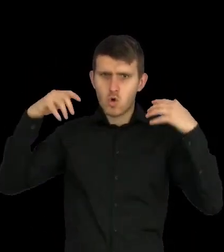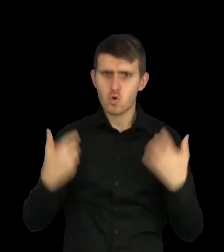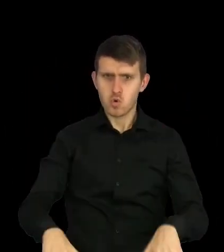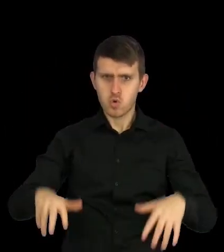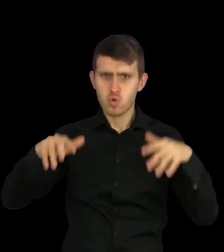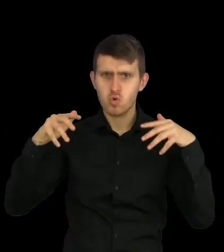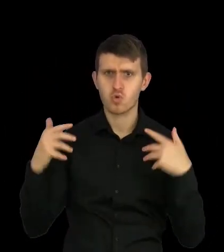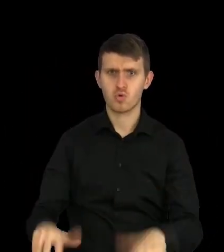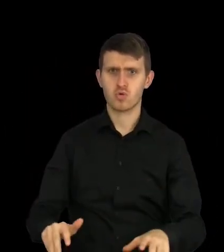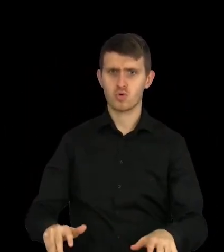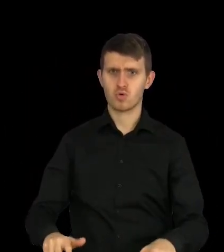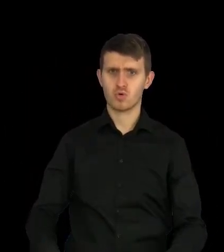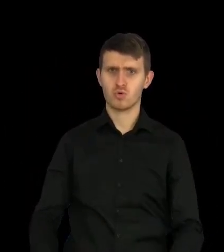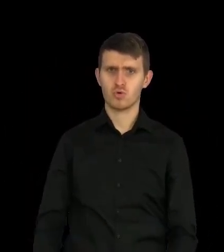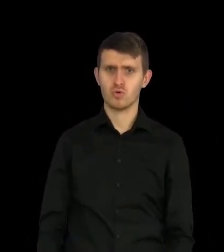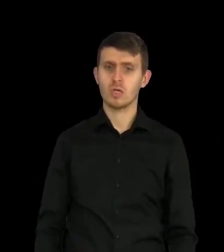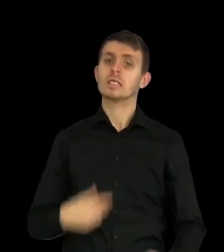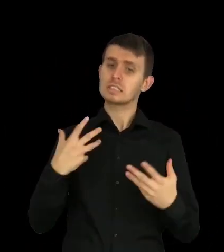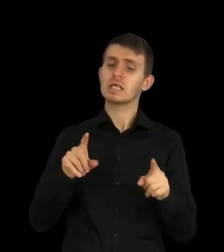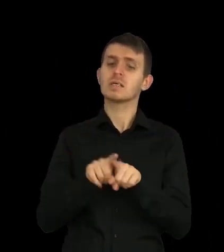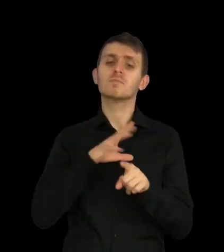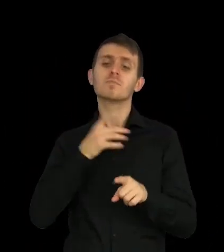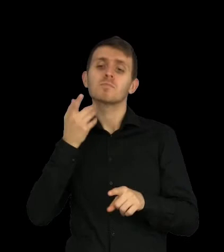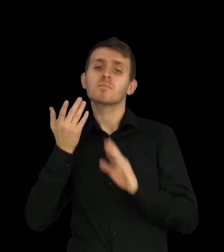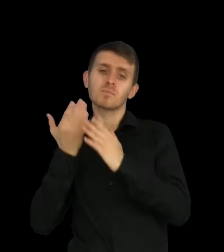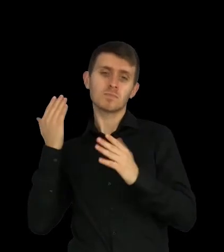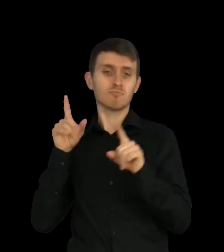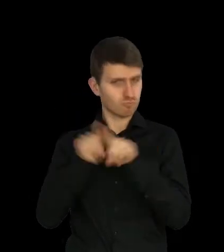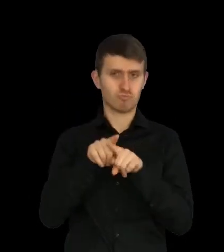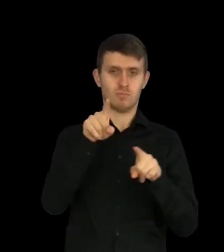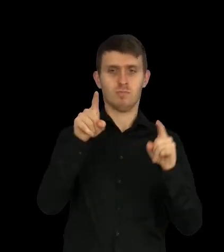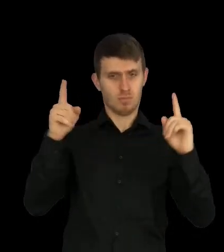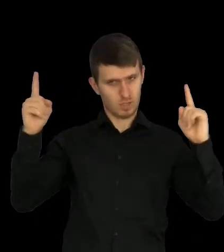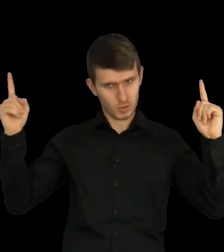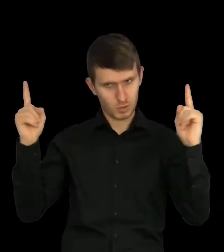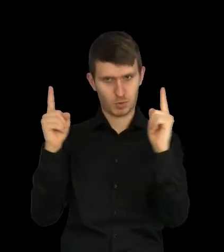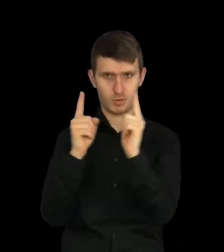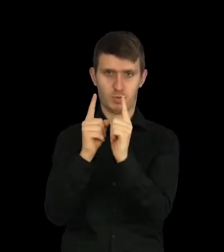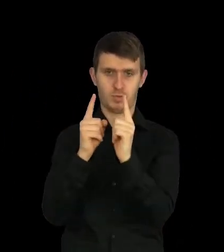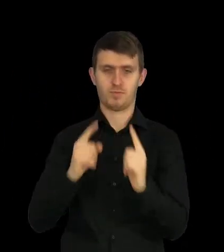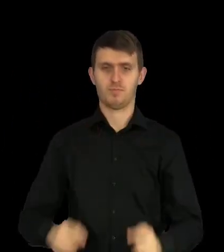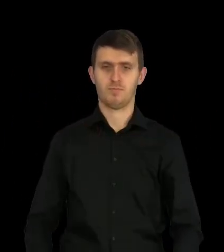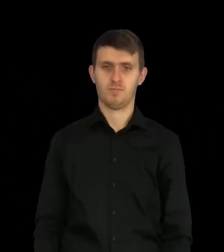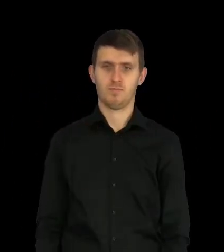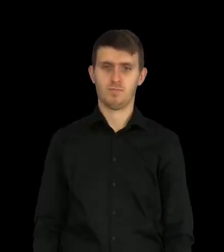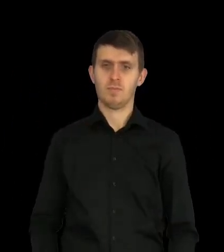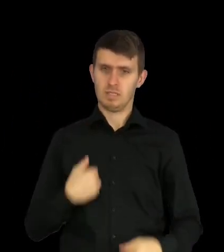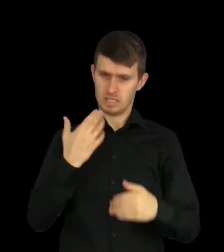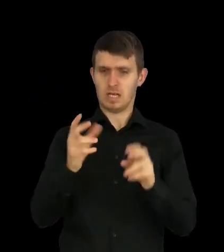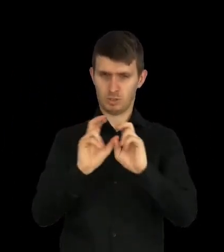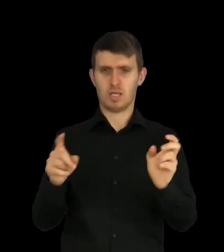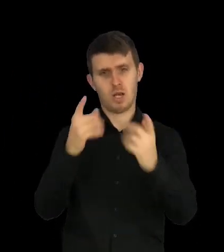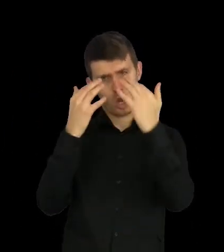Tym razem mamy naprawdę przerażające wyrażenie i znów chcę, żebyście spróbowali je uprościć. Dam wam trochę czasu.